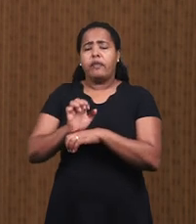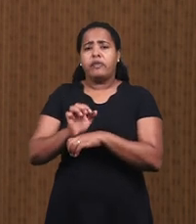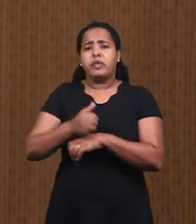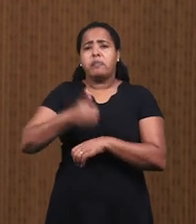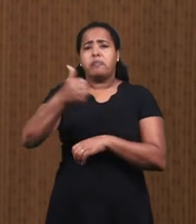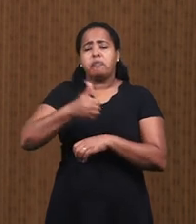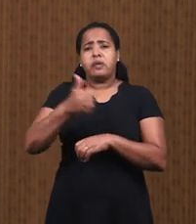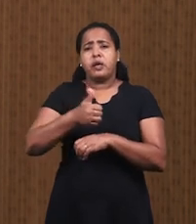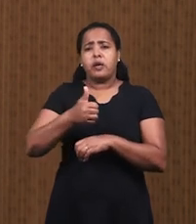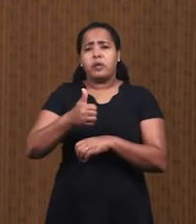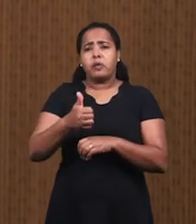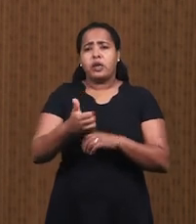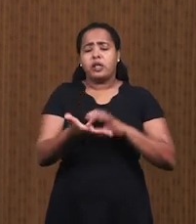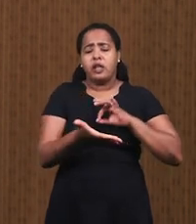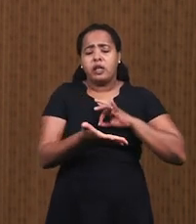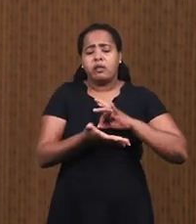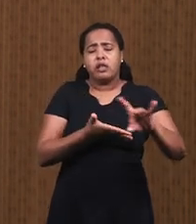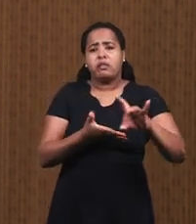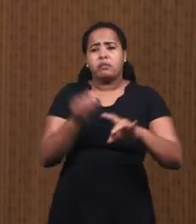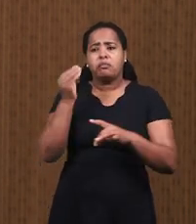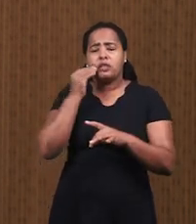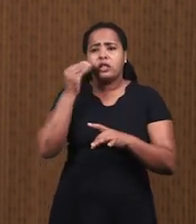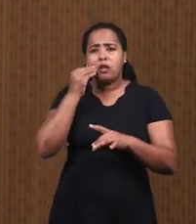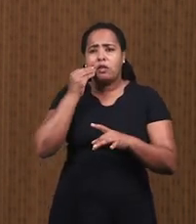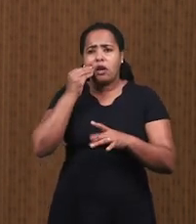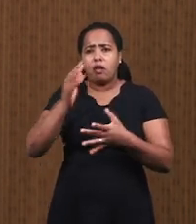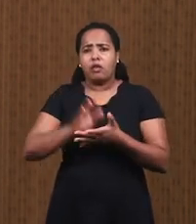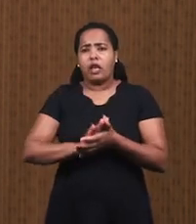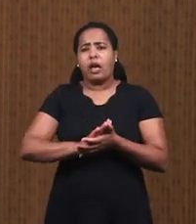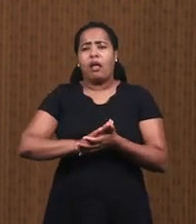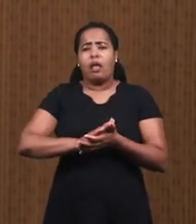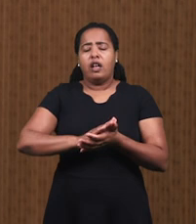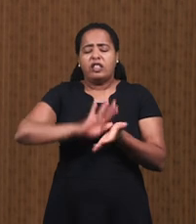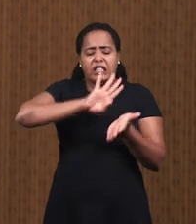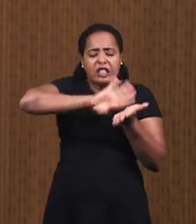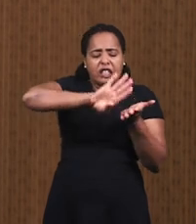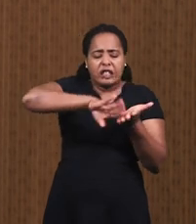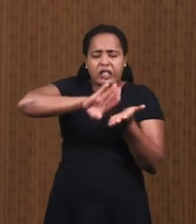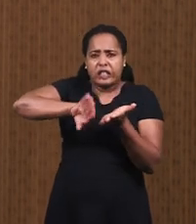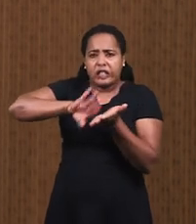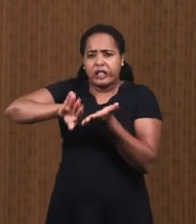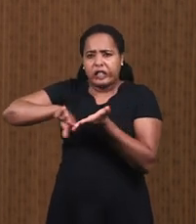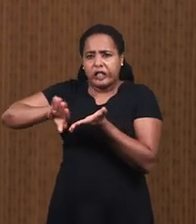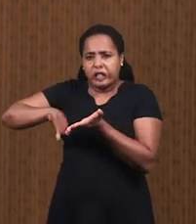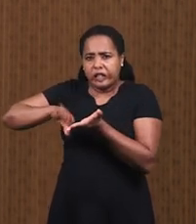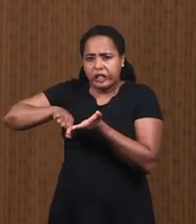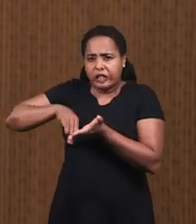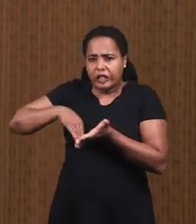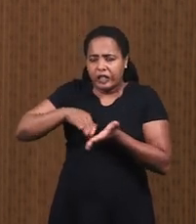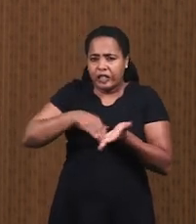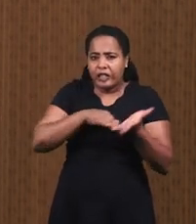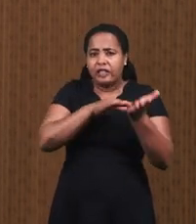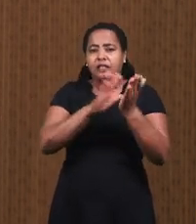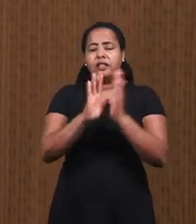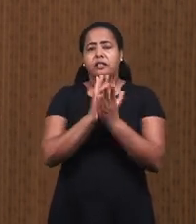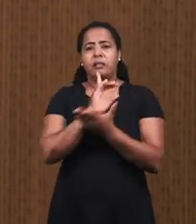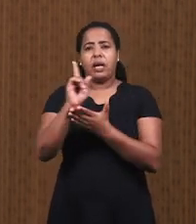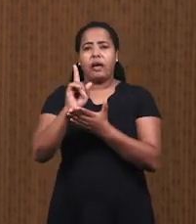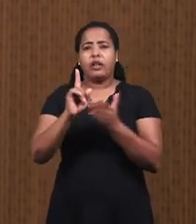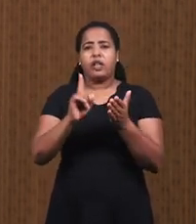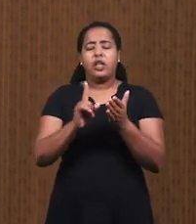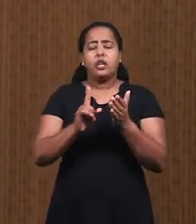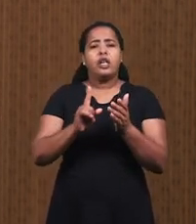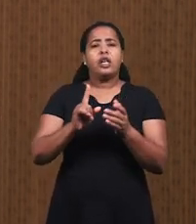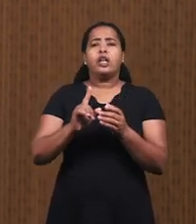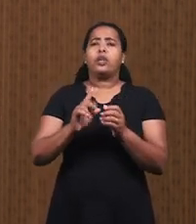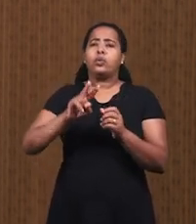Новый Завет к Ефесе, да? Он пытался изменить характер Слова Божьего. Мы